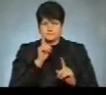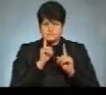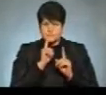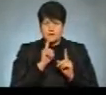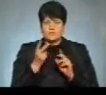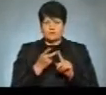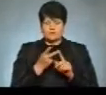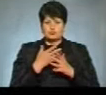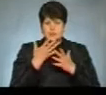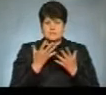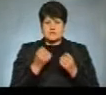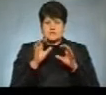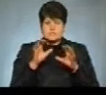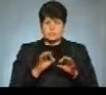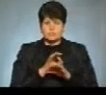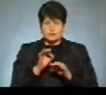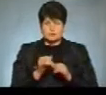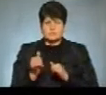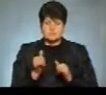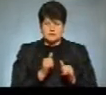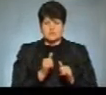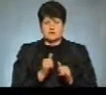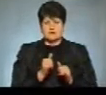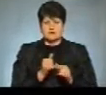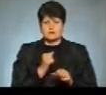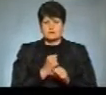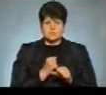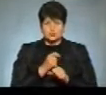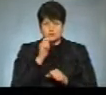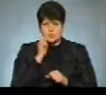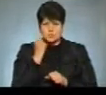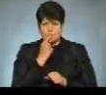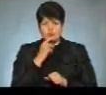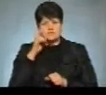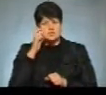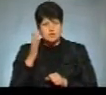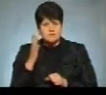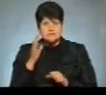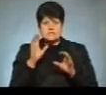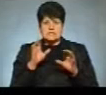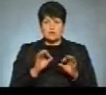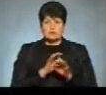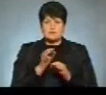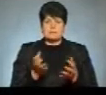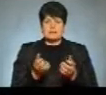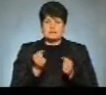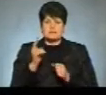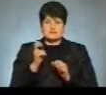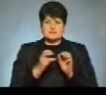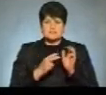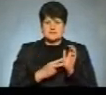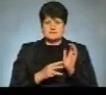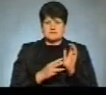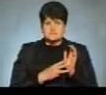прийняв законопроект про забезпечення функціонування української мови як державної. Законопроект підтримали